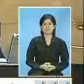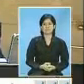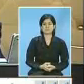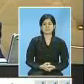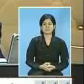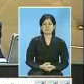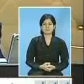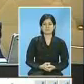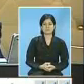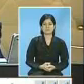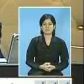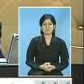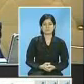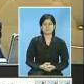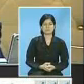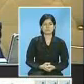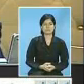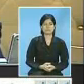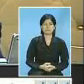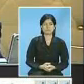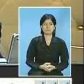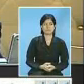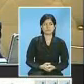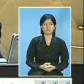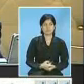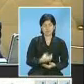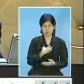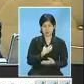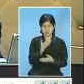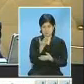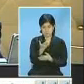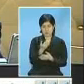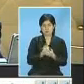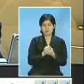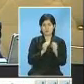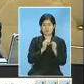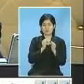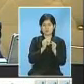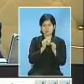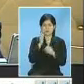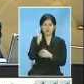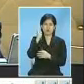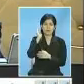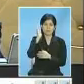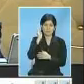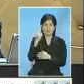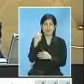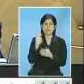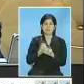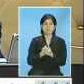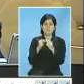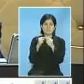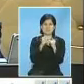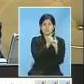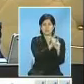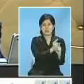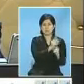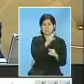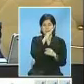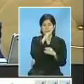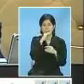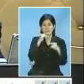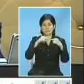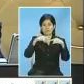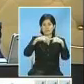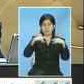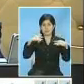ให้ครั้งเดียวนะถ้าท่านขอให้อยู่ในกรอบในประเด็นเดี๋ยวผมควบคุมกำกับเองนะถ้านอกกรอบนอกประเด็นแล้วผมจะไม่พู